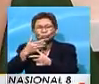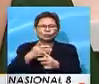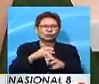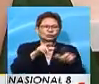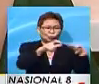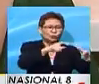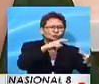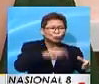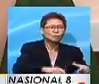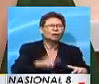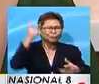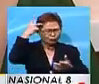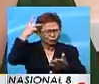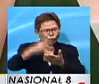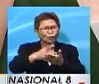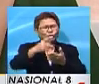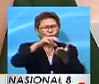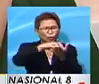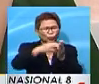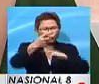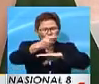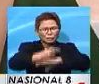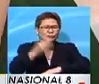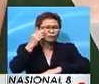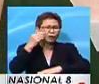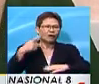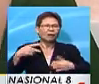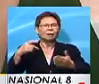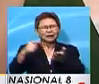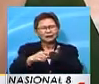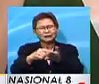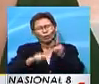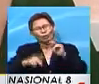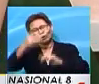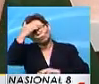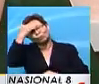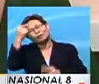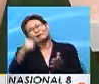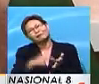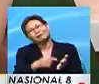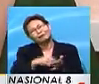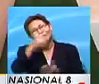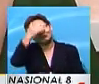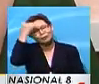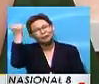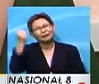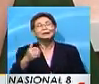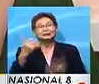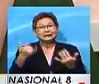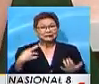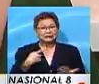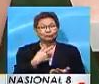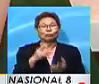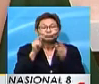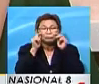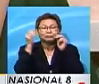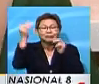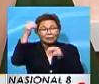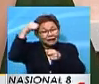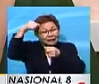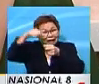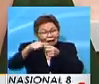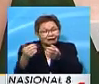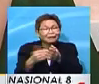kuihihih tradisional Melayu ni yang kadang-kadang orang dah lupa tak kami nak naikk bal Melayu